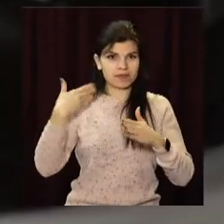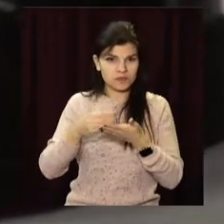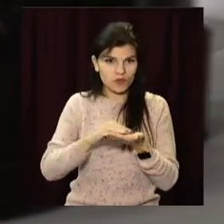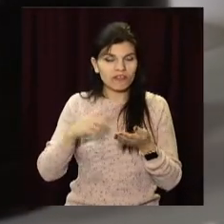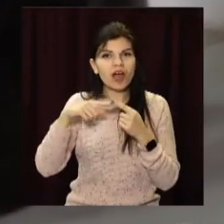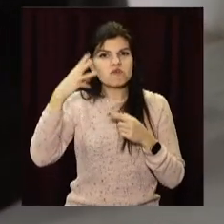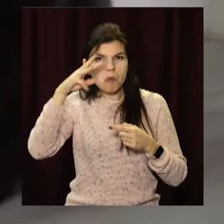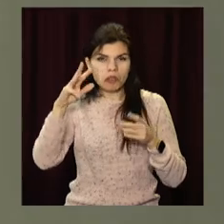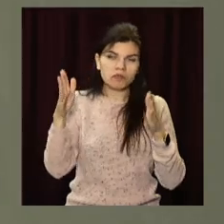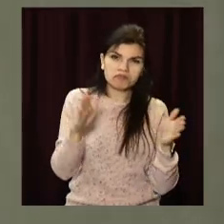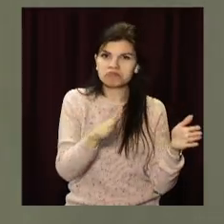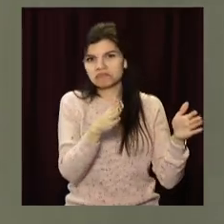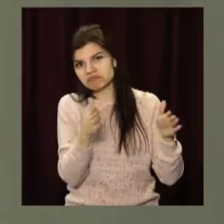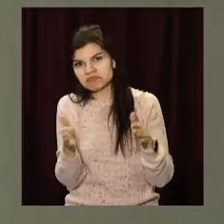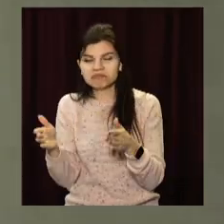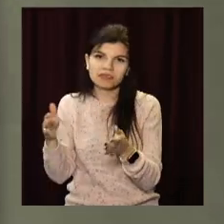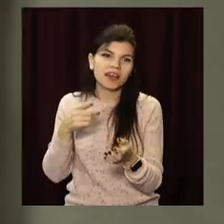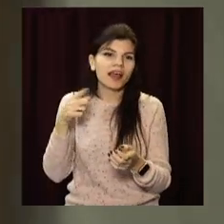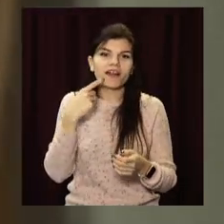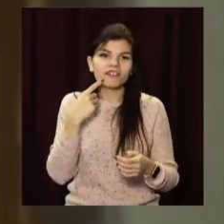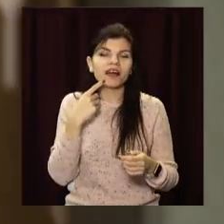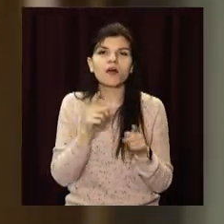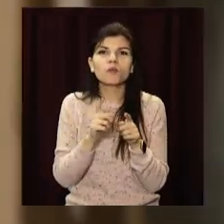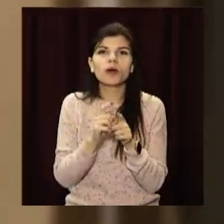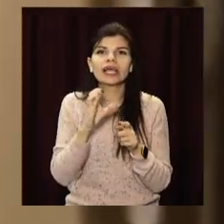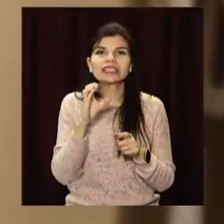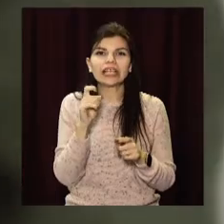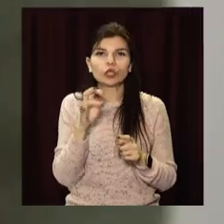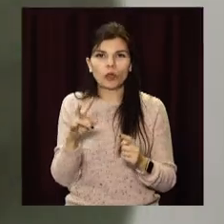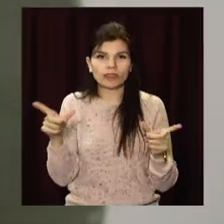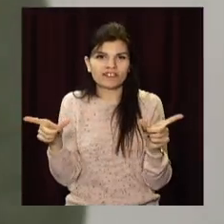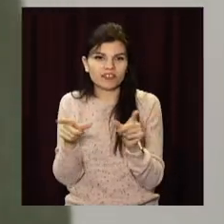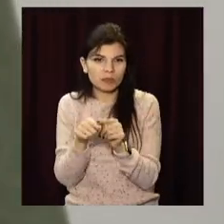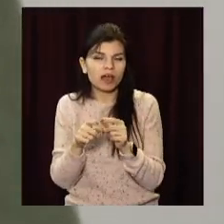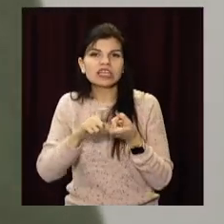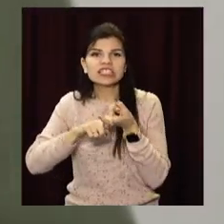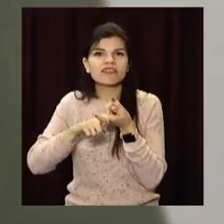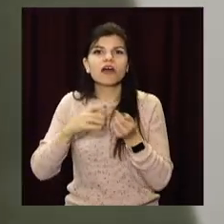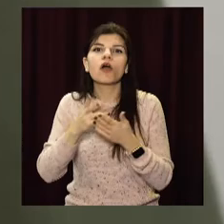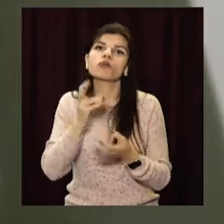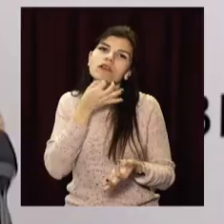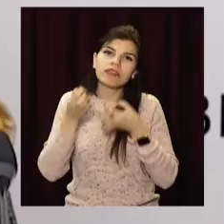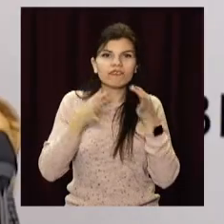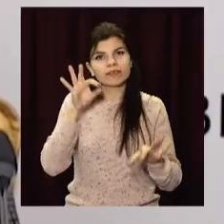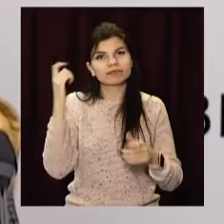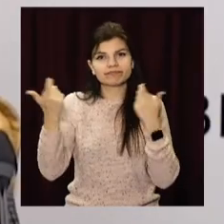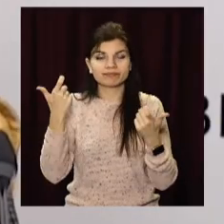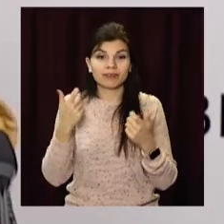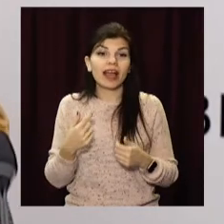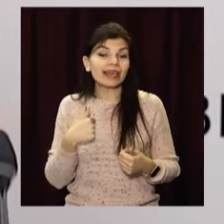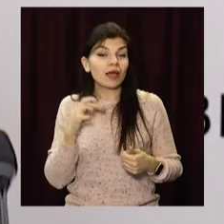мода циклічна, тому окремі акценти – не що інше, як сезонне явище. А все інше залежить від власних вподобань. Я